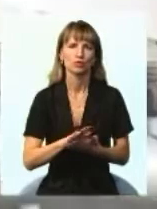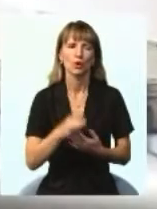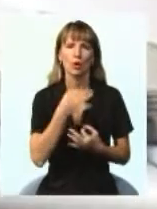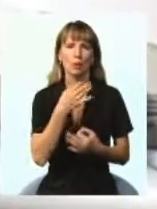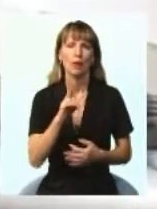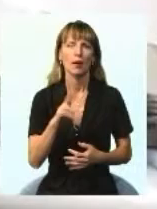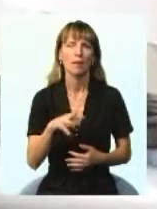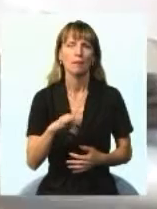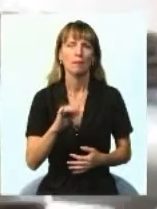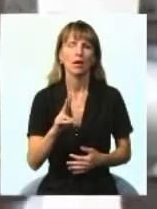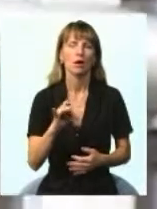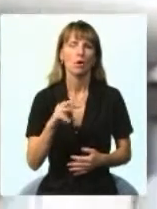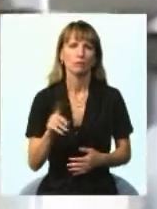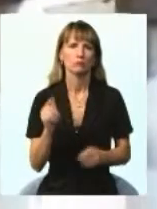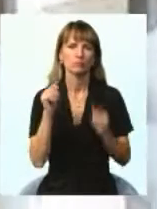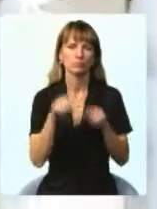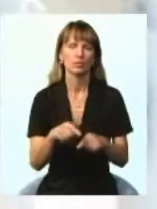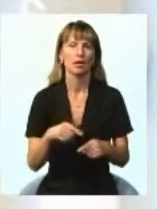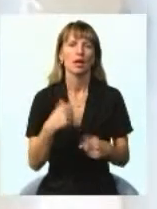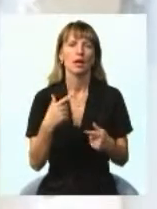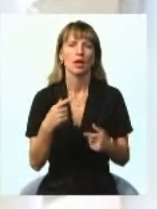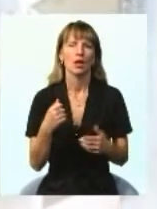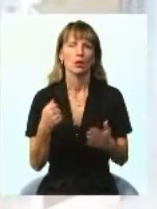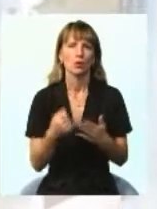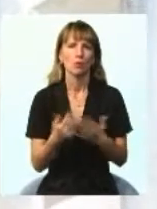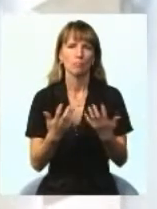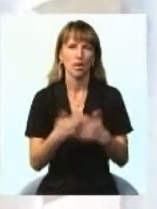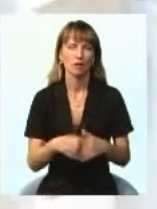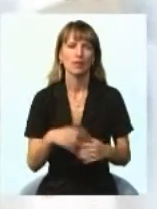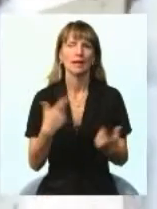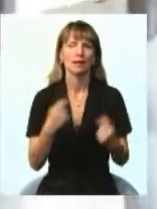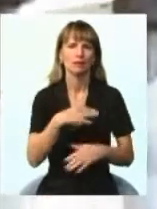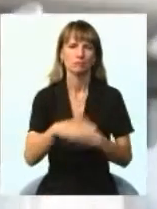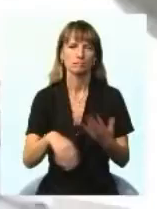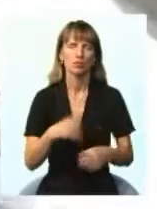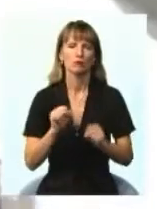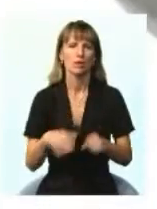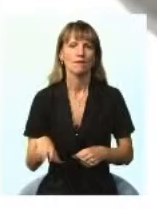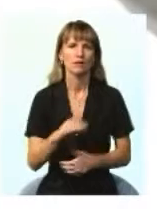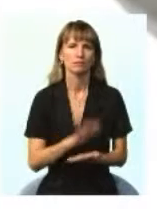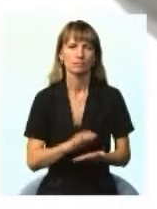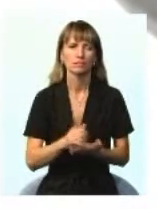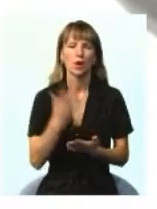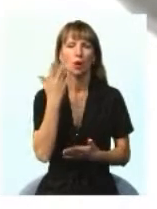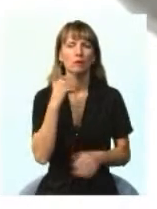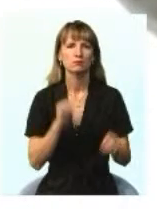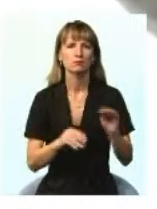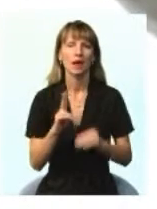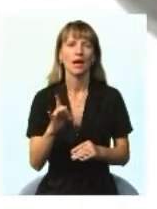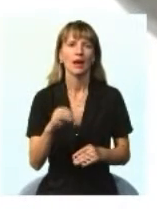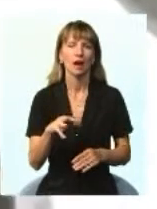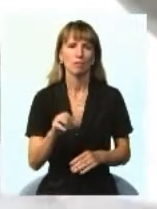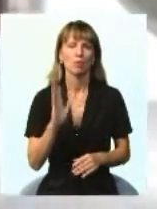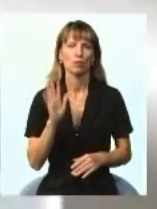мікроб, що потрапить до велетенської машини, де замішується наша морозивна маса, може все зіпсувати. Далі, коли консистенція крему